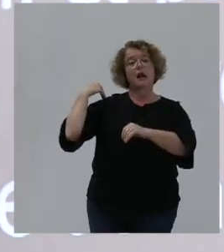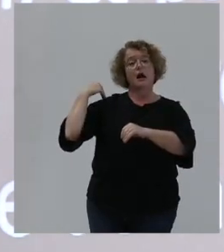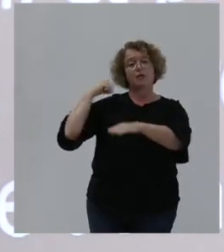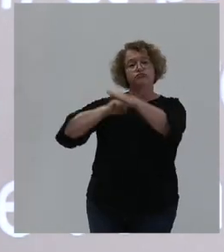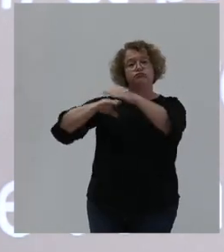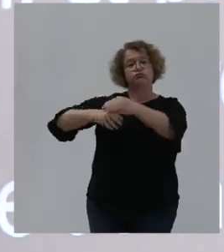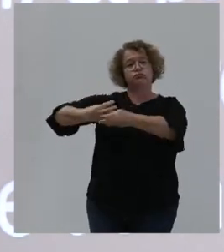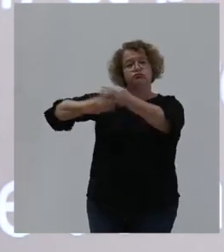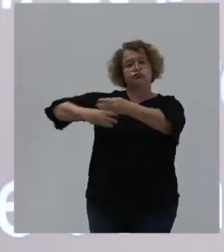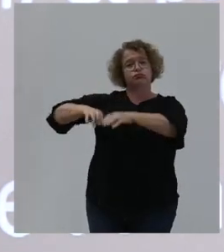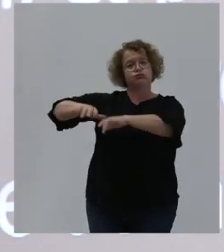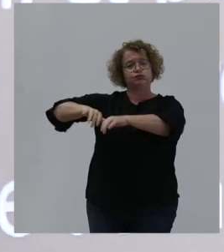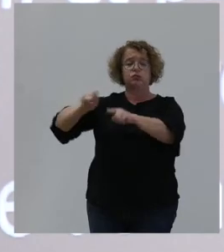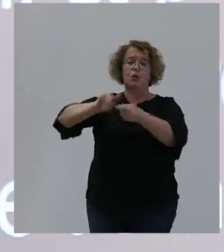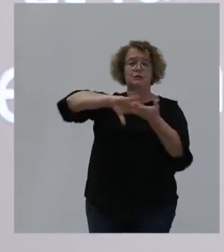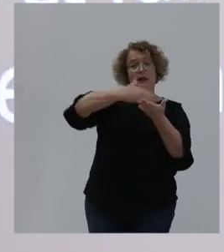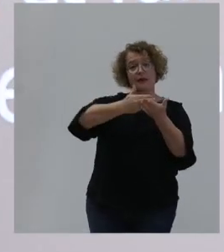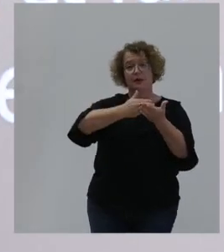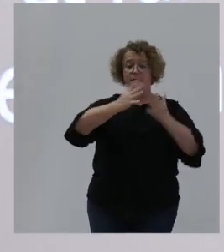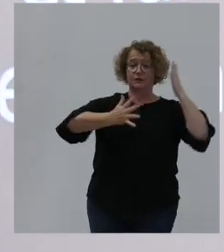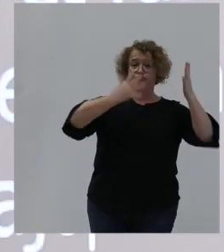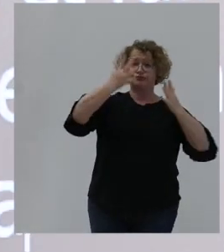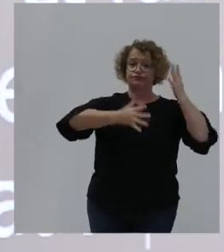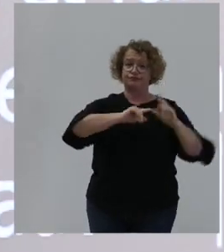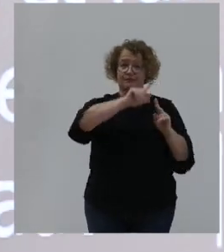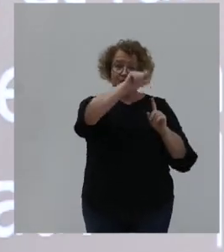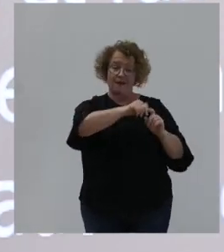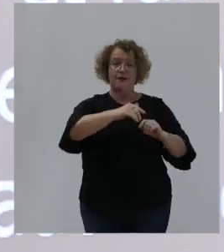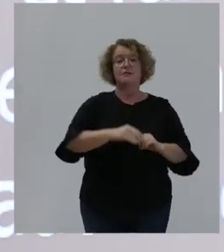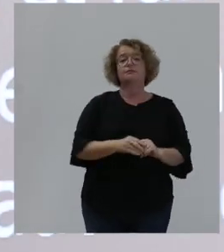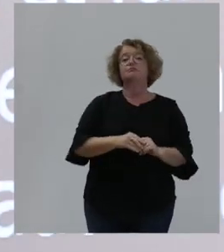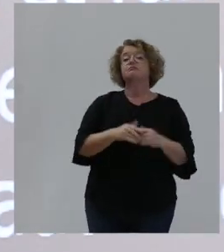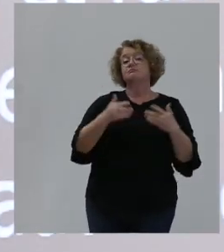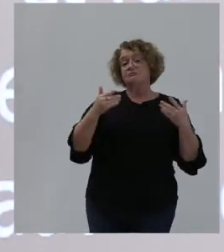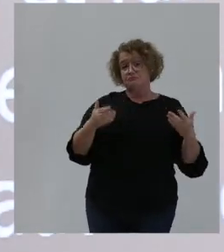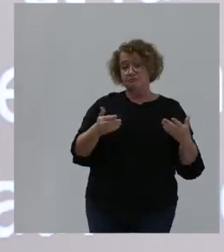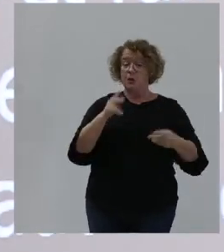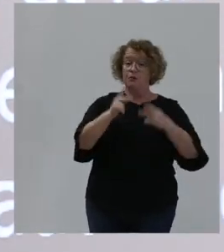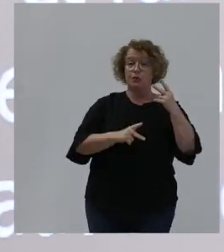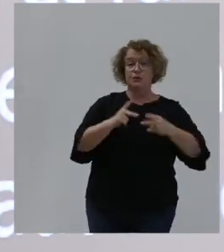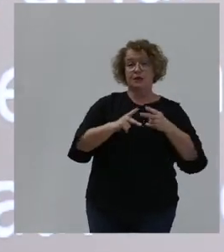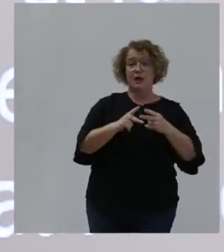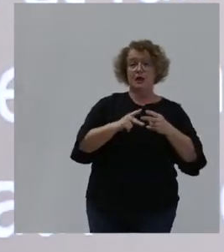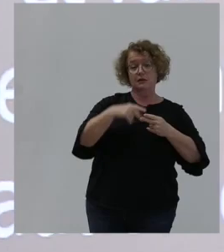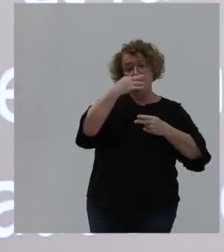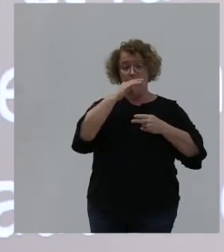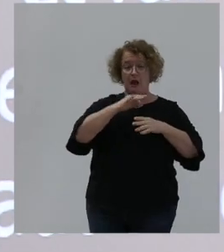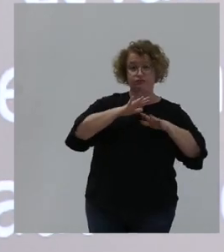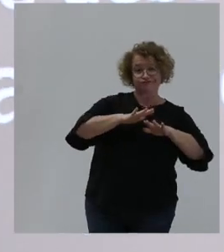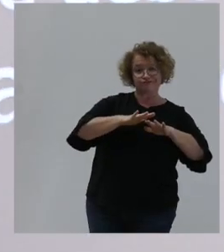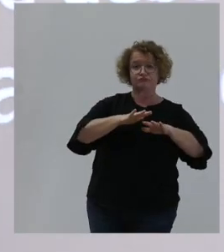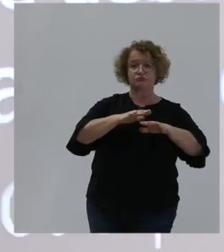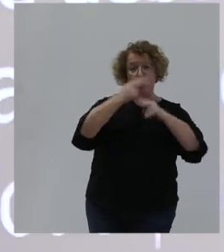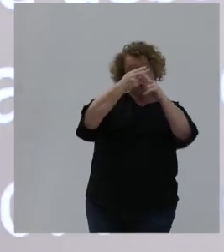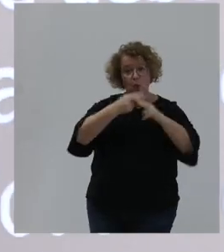moi. Il y a aussi des traductrices en langue des signes. Donc à certains moments, je parlerai peut-être un peu plus doucement. Je demanderai aussi